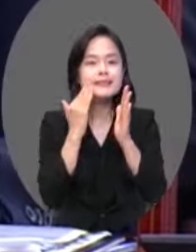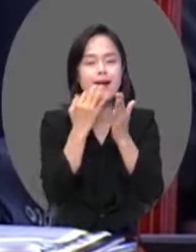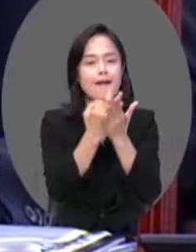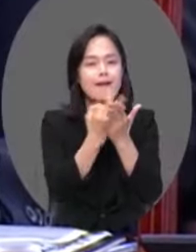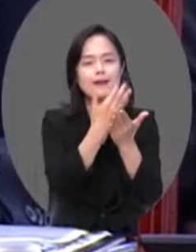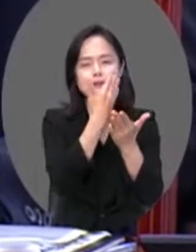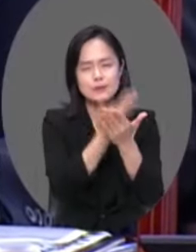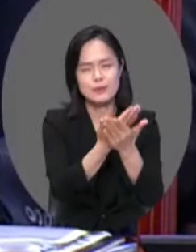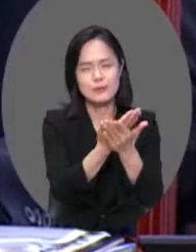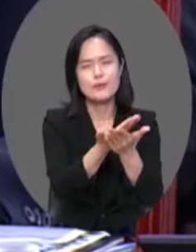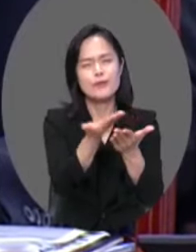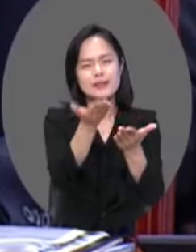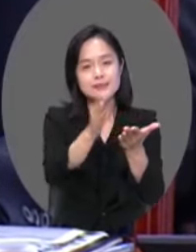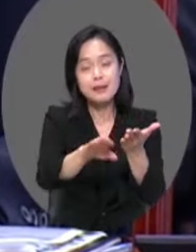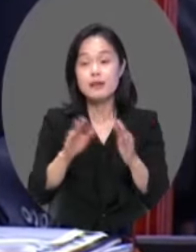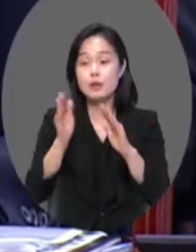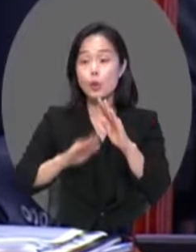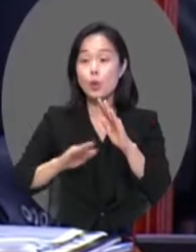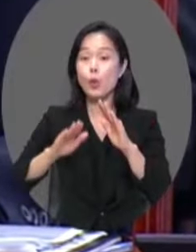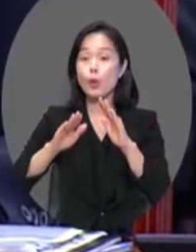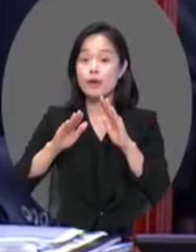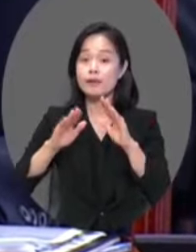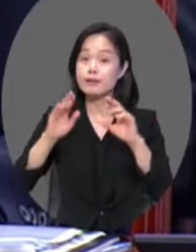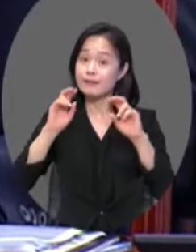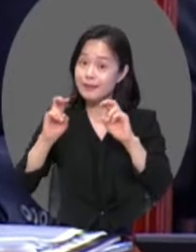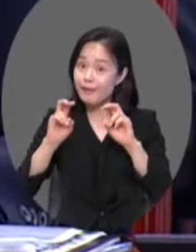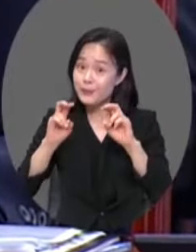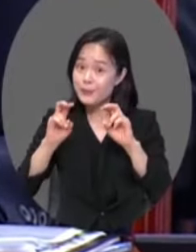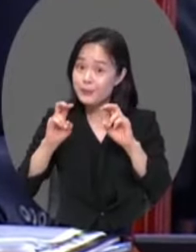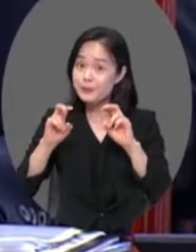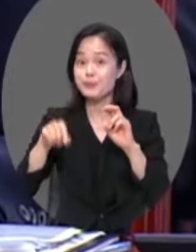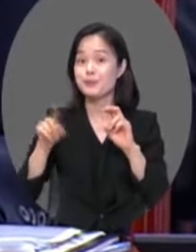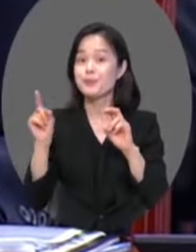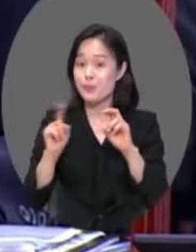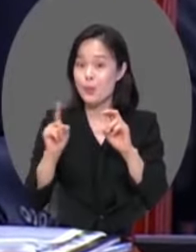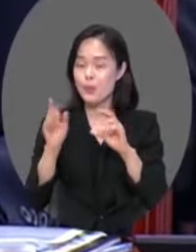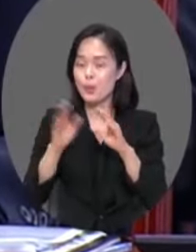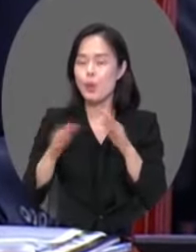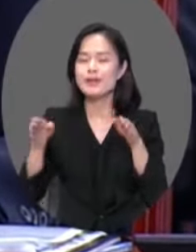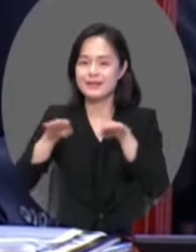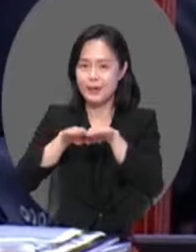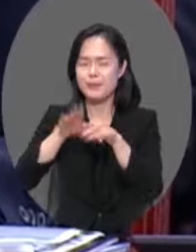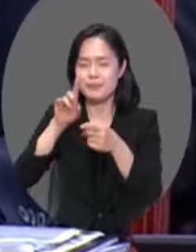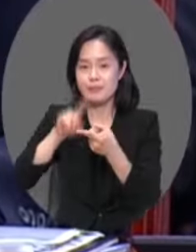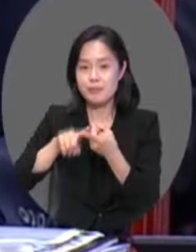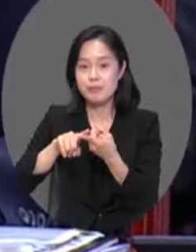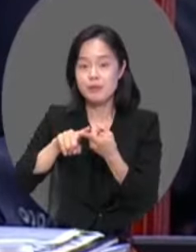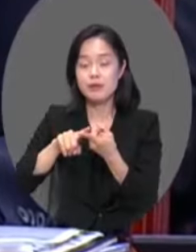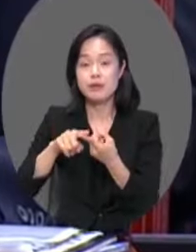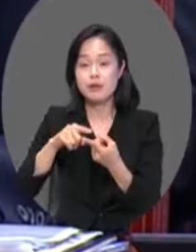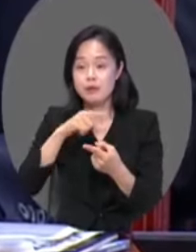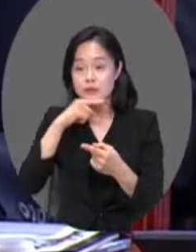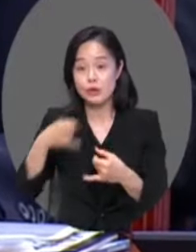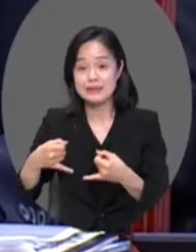공기업은 공기업으로서의 꼭 흑자만이 절대 가치가 아니에요. 지고지선의 가치가 아닙니다.